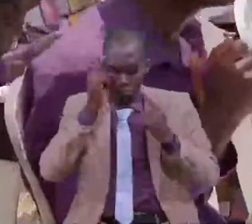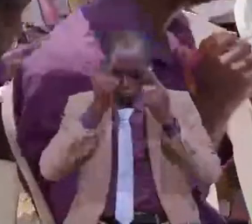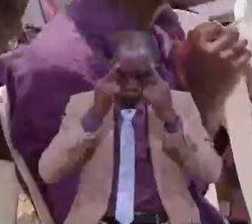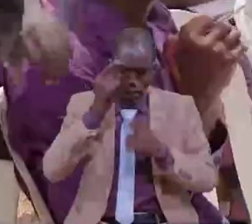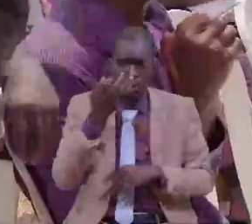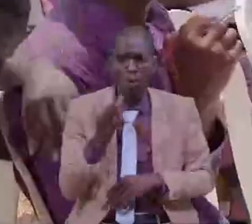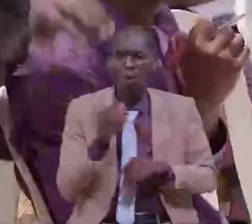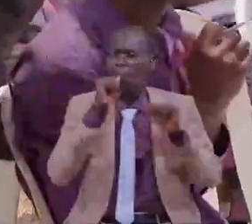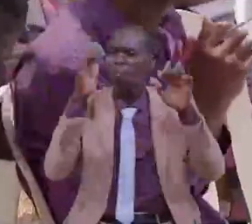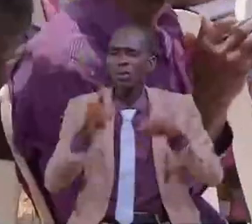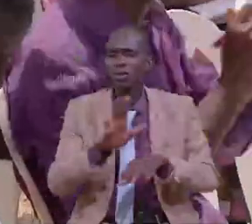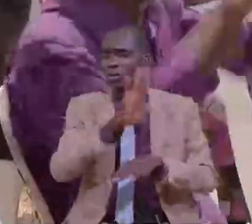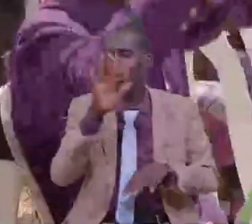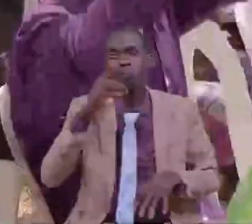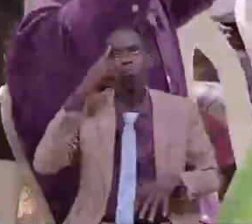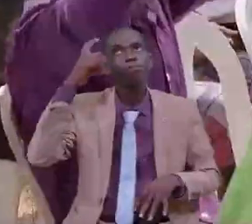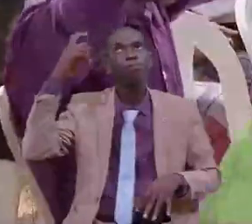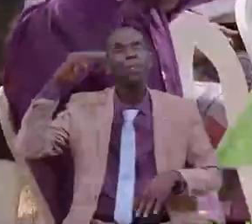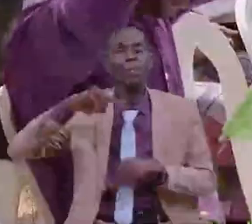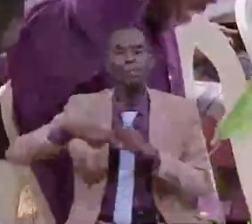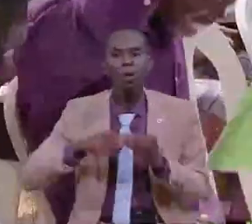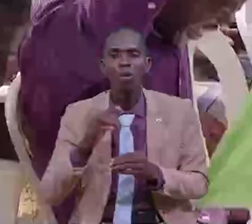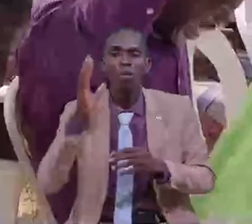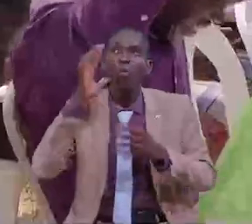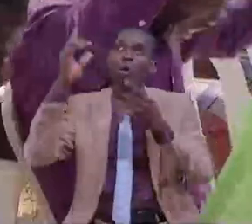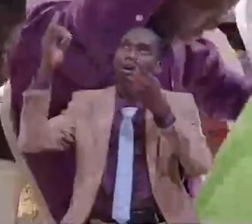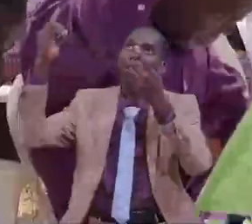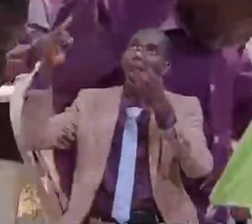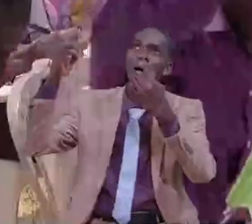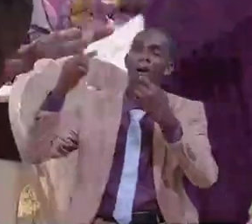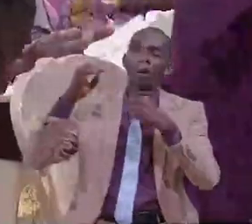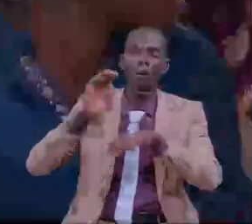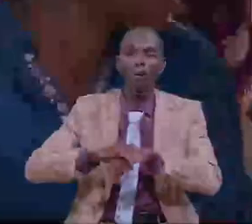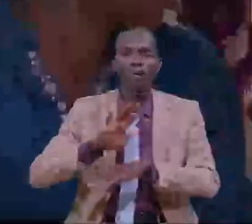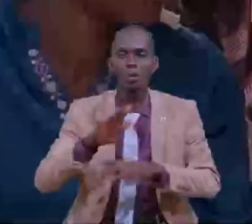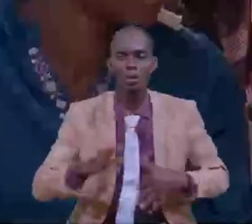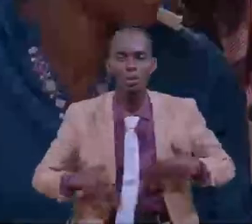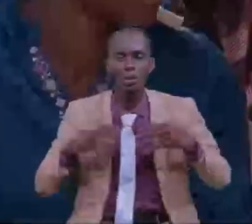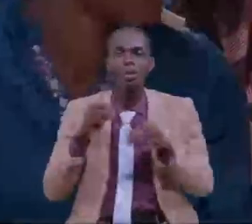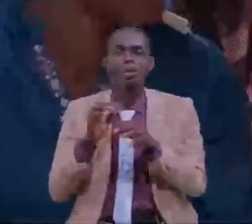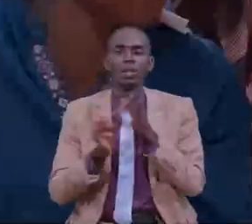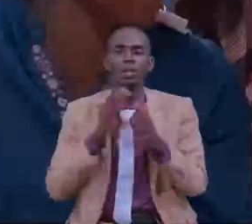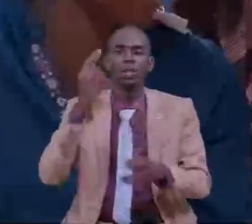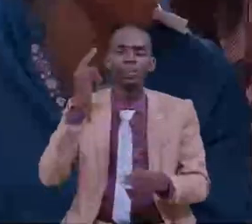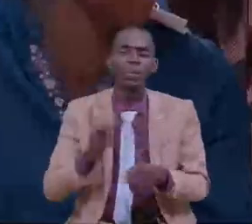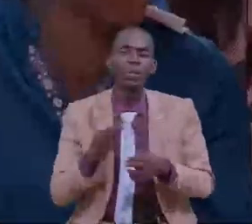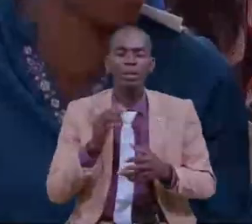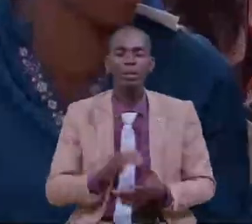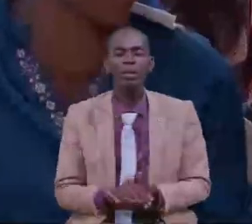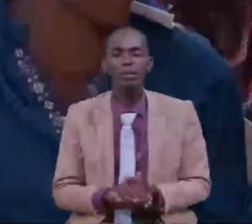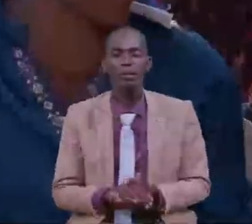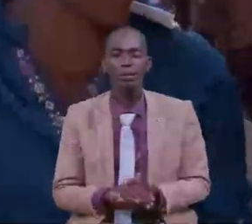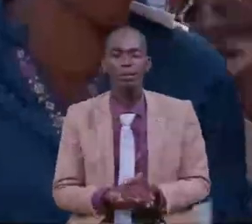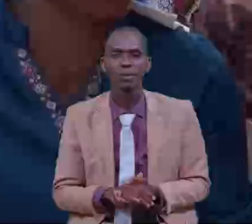jamais pensé, les bénédictions que tu n'as jamais rêvé avoir, viendront sur ta vie au nom de